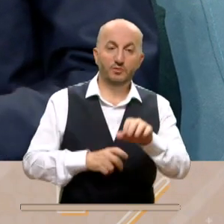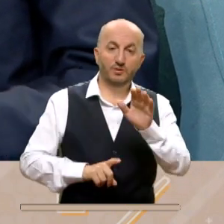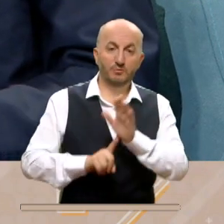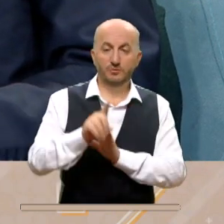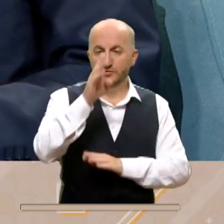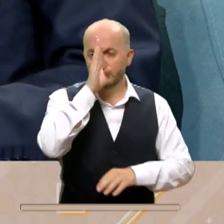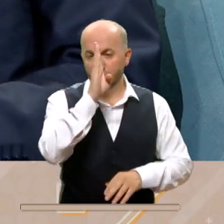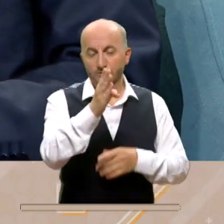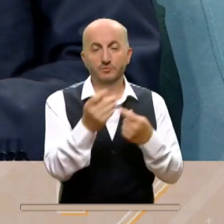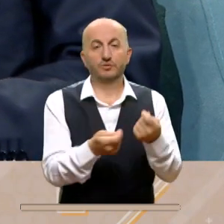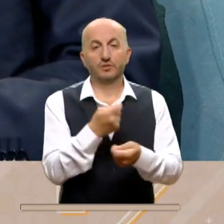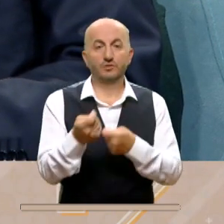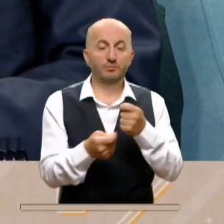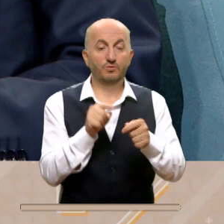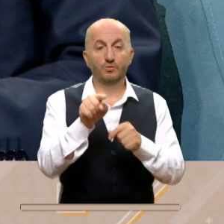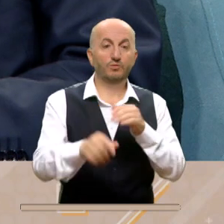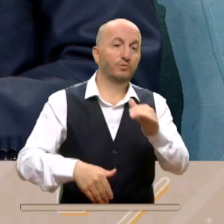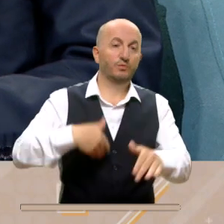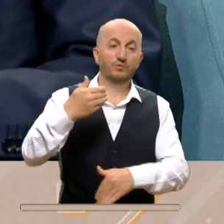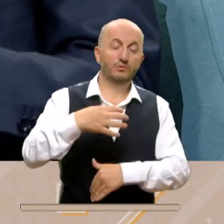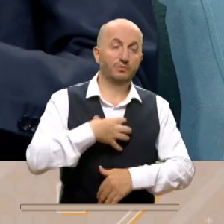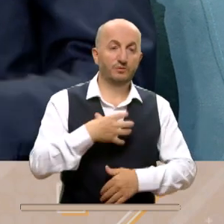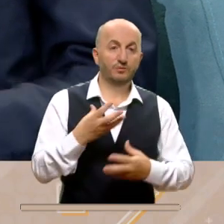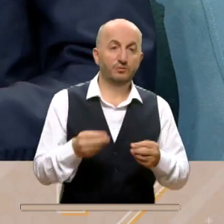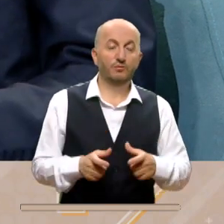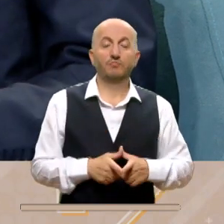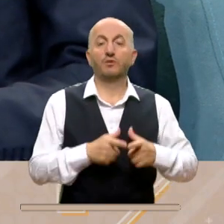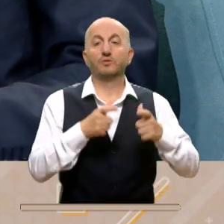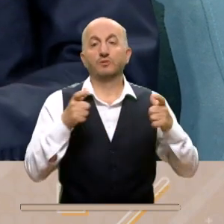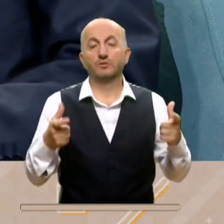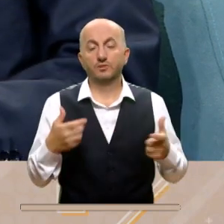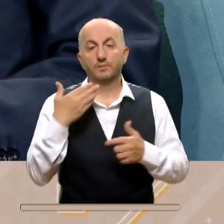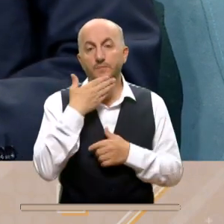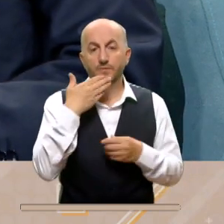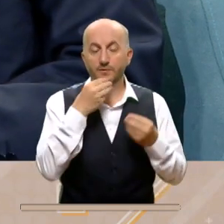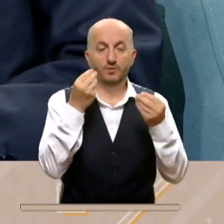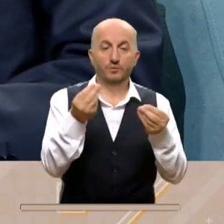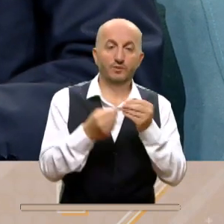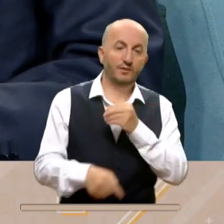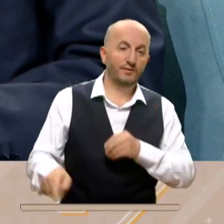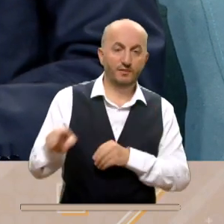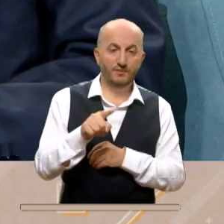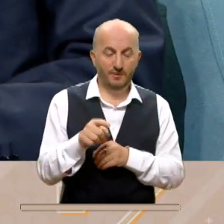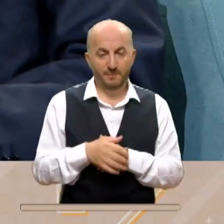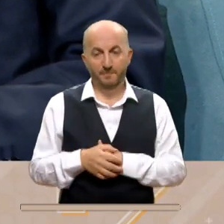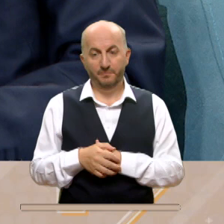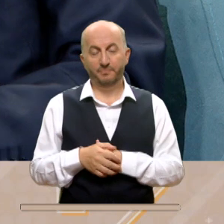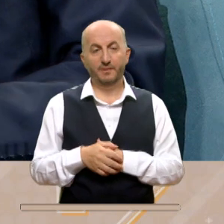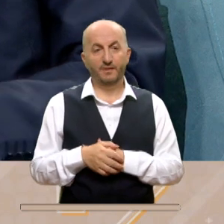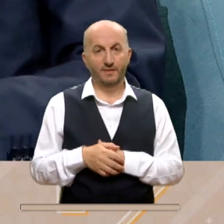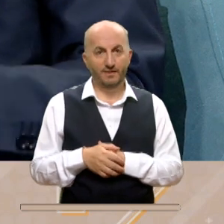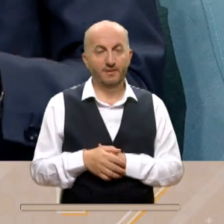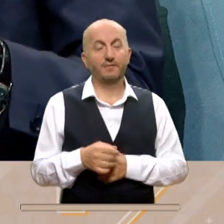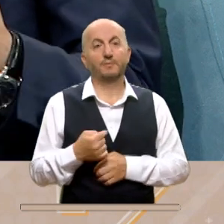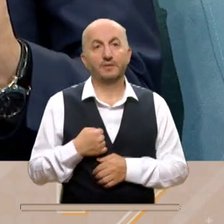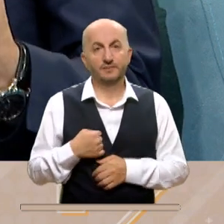bir çalışmayla ve onun ötesinde kendinizi çok geliştirebileceğiniz imkanlar sunacak size. Yani